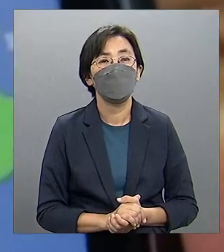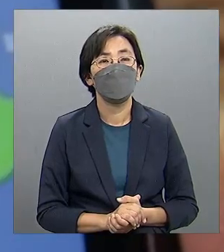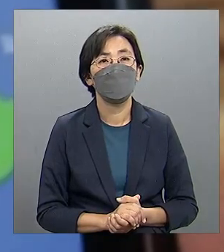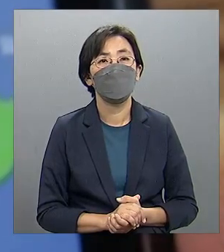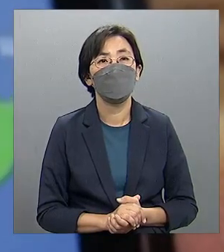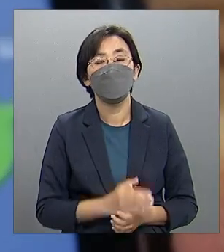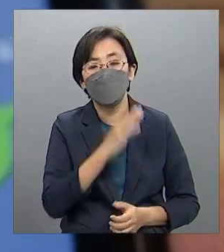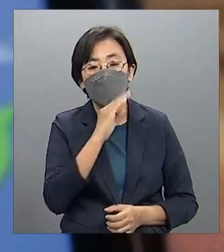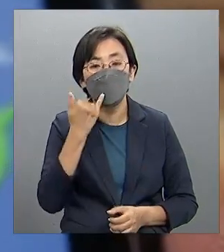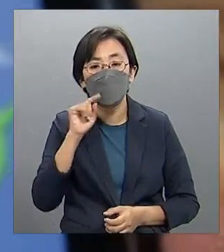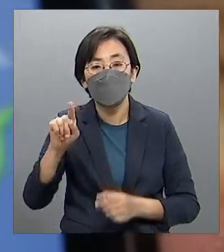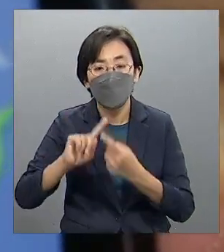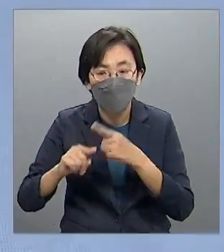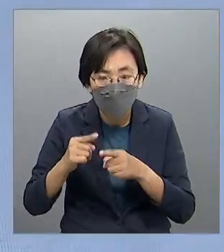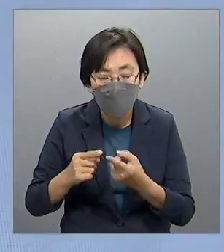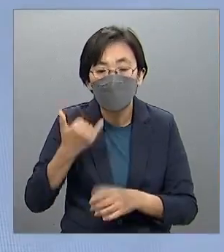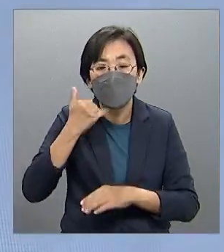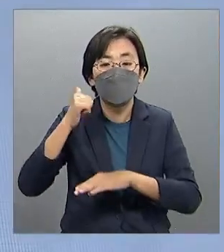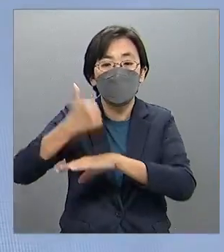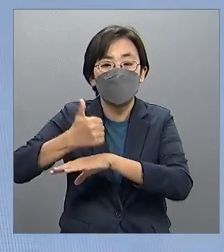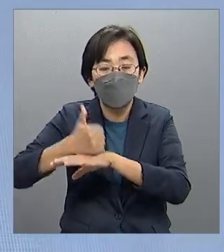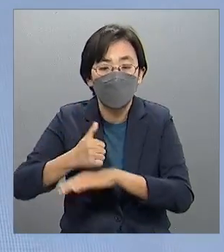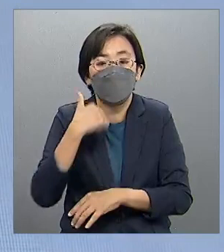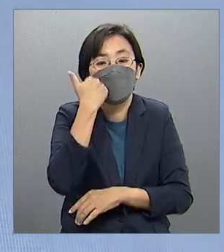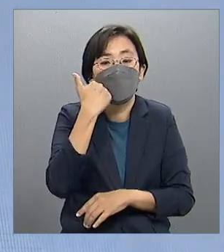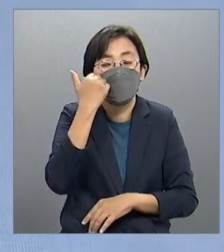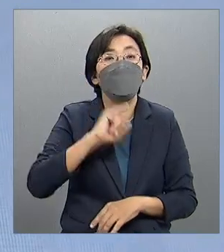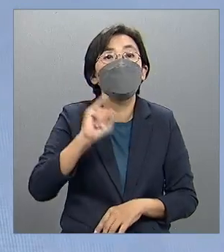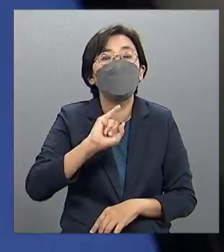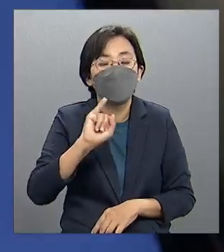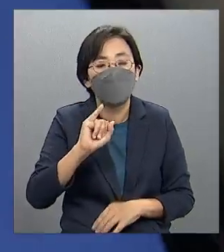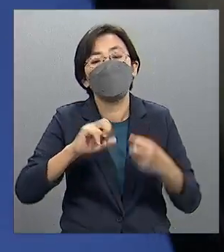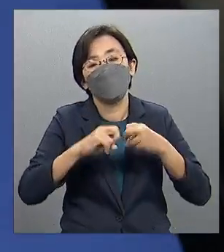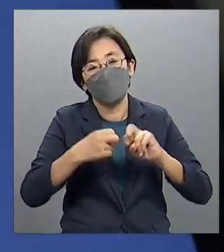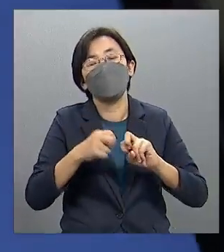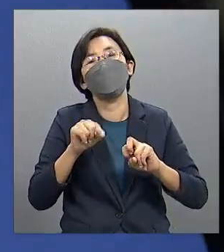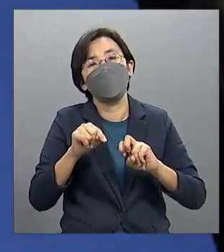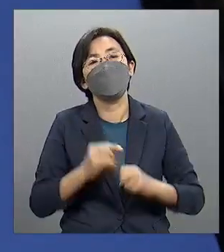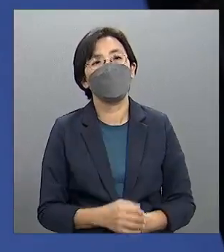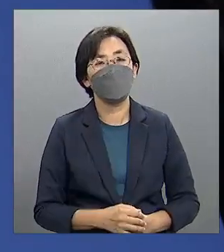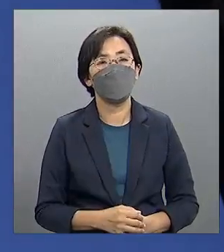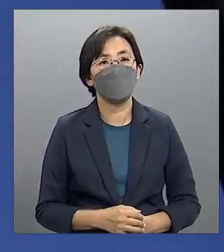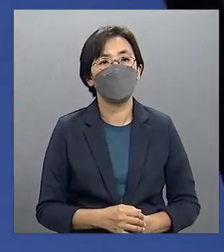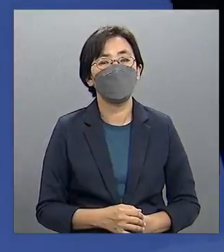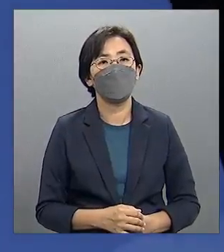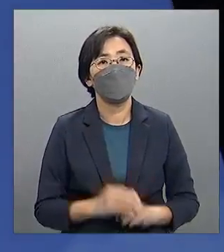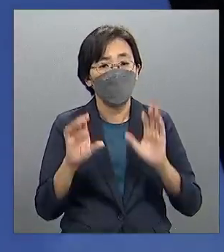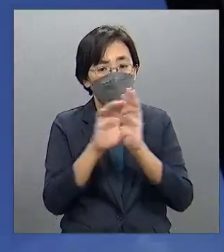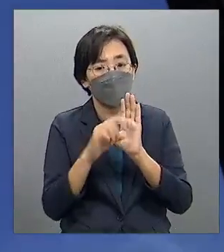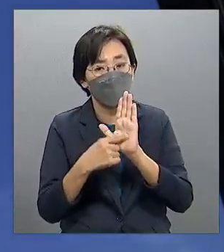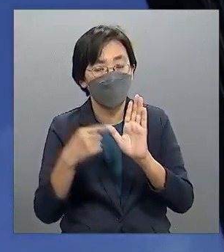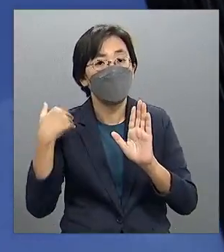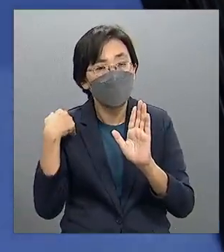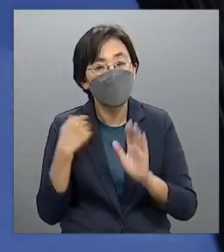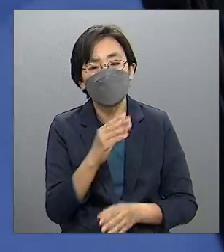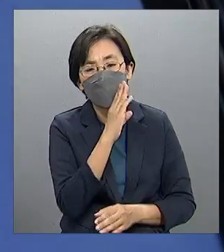เราหรือเจ้านายเราเราก็เขินแล้วอายแล้วใช่ไหมฮะนี่คือปัญหาที่ตามมาอย่างแรกเลยทีนี้อาจารย์พอจะมีภาพให้เห็นไหมครับว่าถ้าเจ้าพวกมิจฉาชีพนั้นเนี่